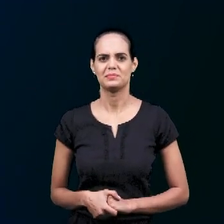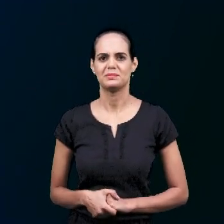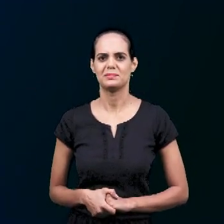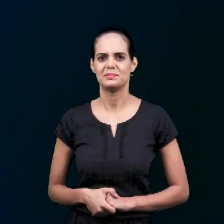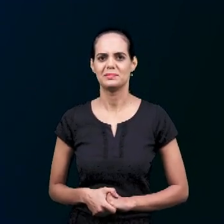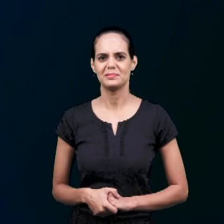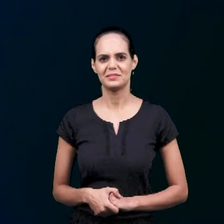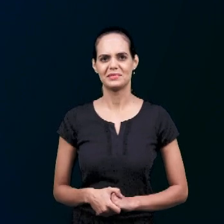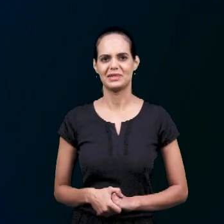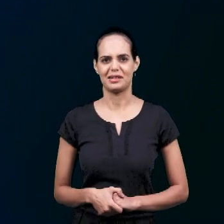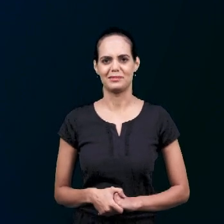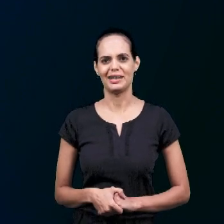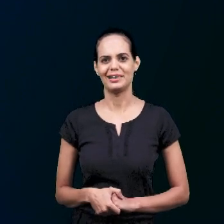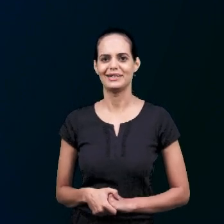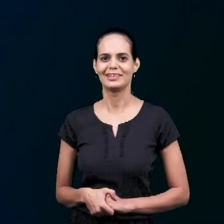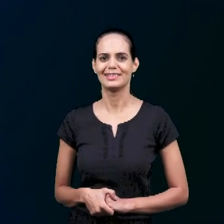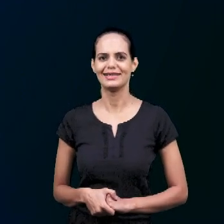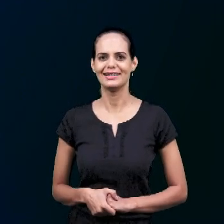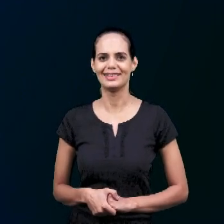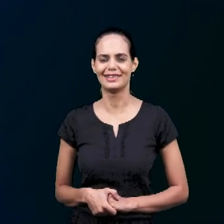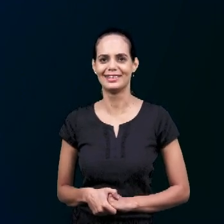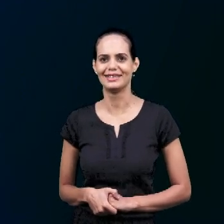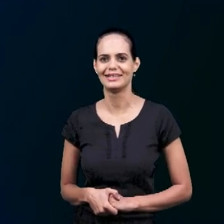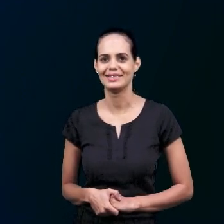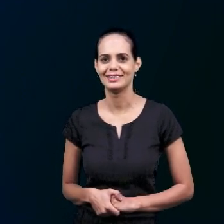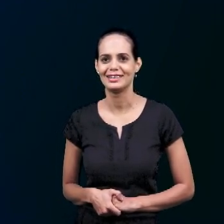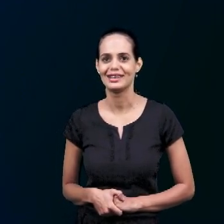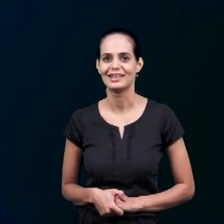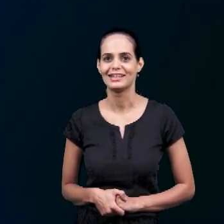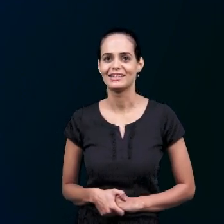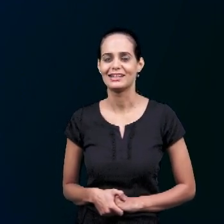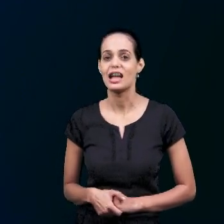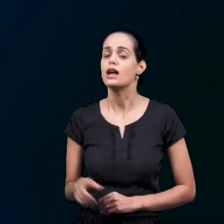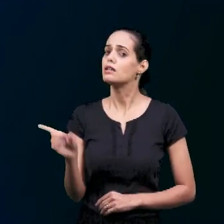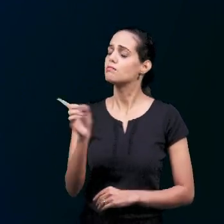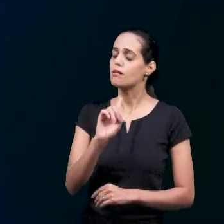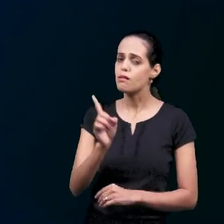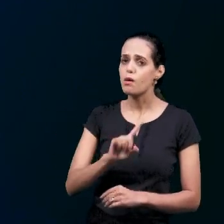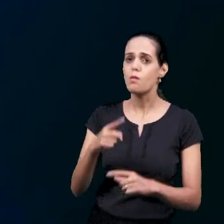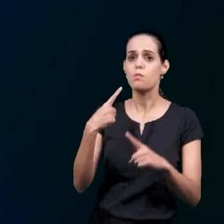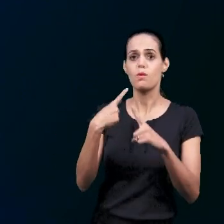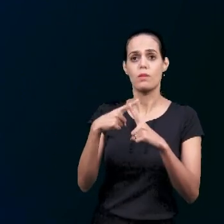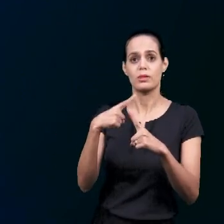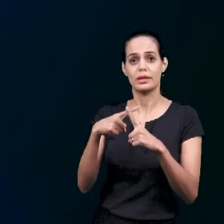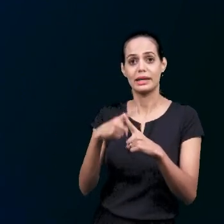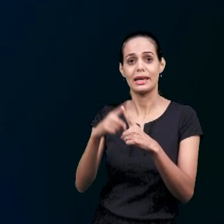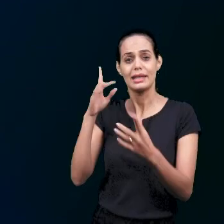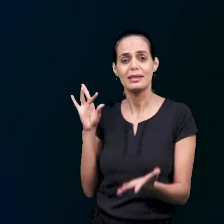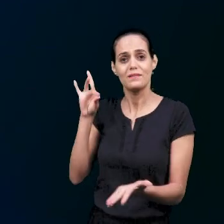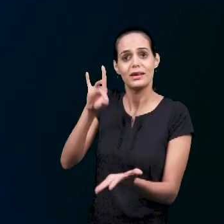des bonbons, des chocolats. Pourquoi?